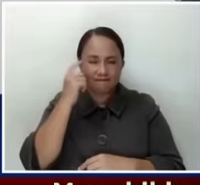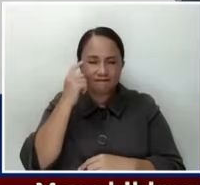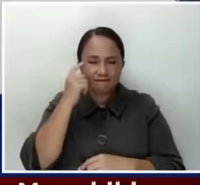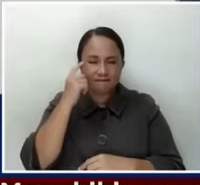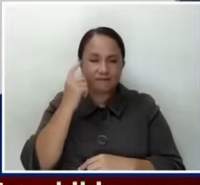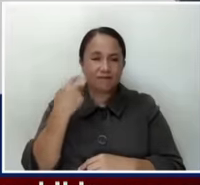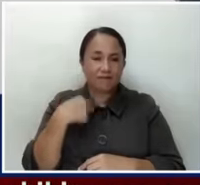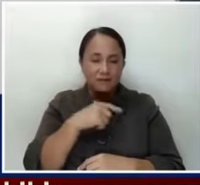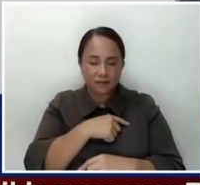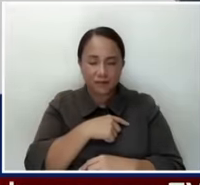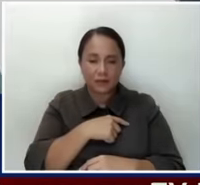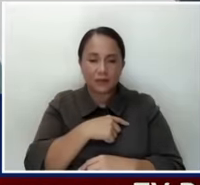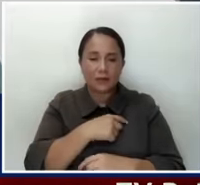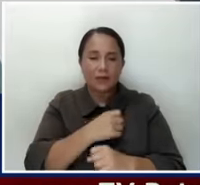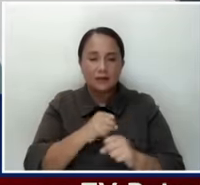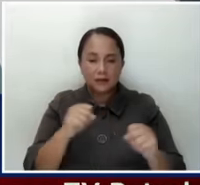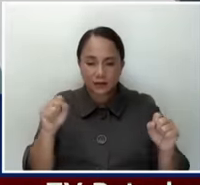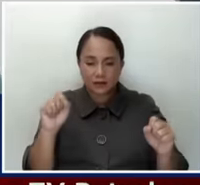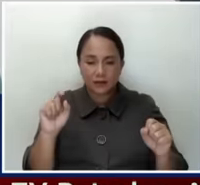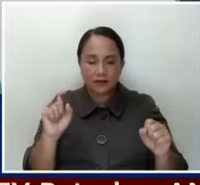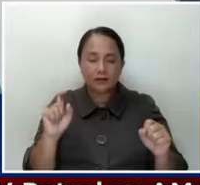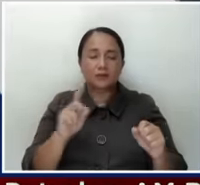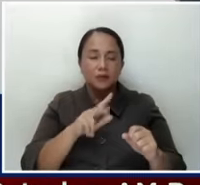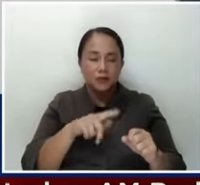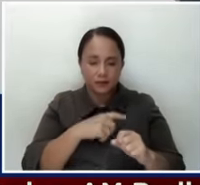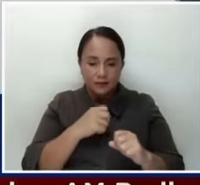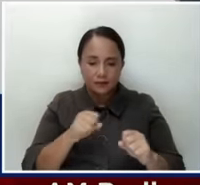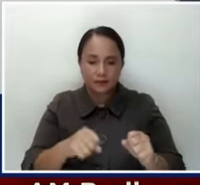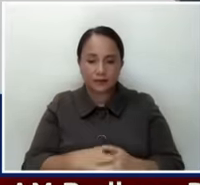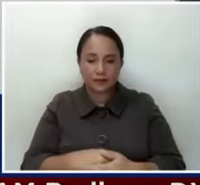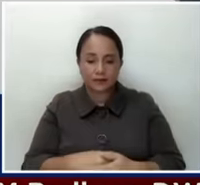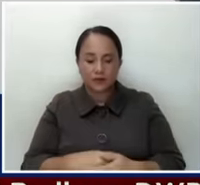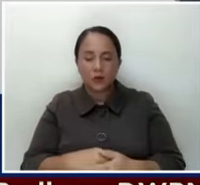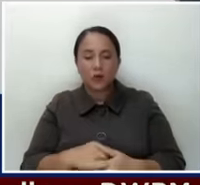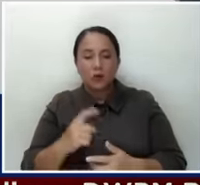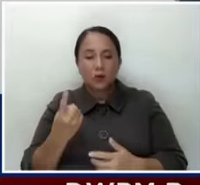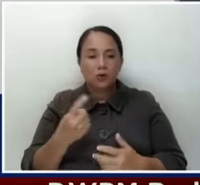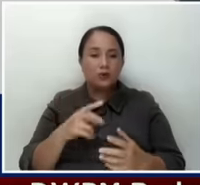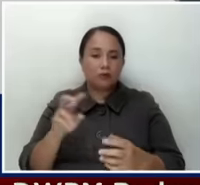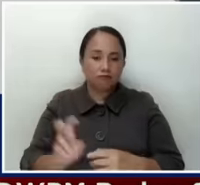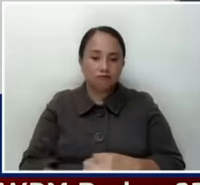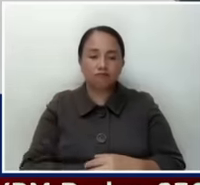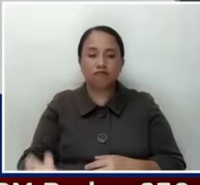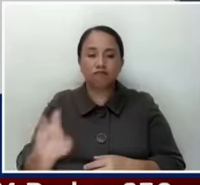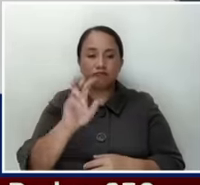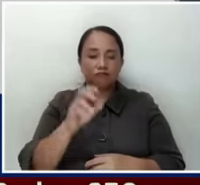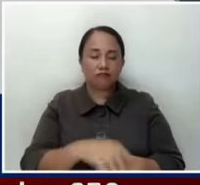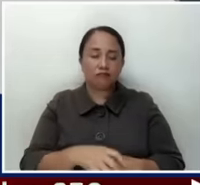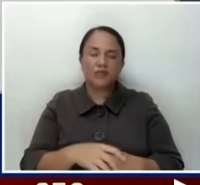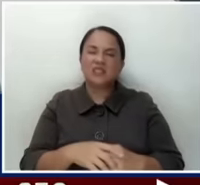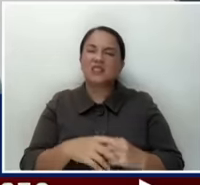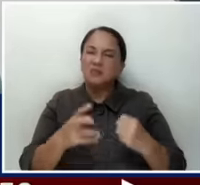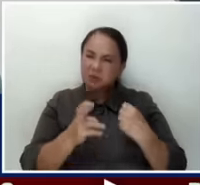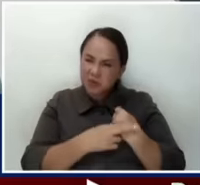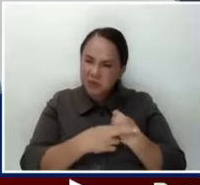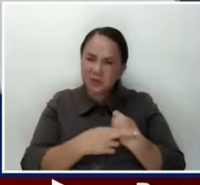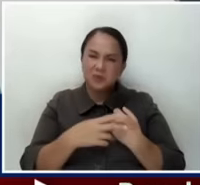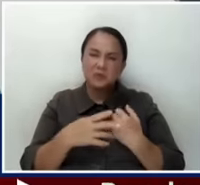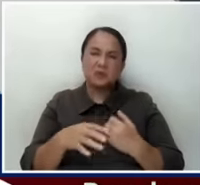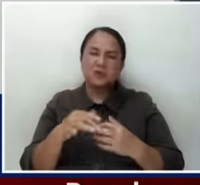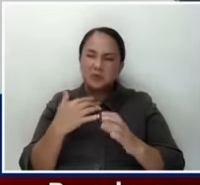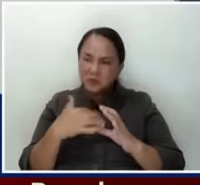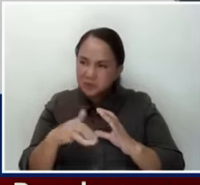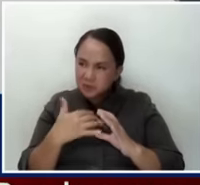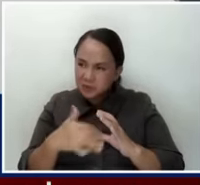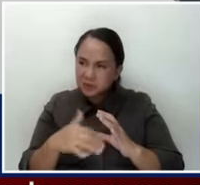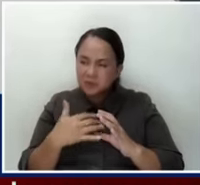ating safety, personal safety. Basta lang makabiyahe, makabook na, makachat na at